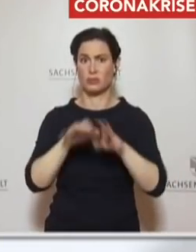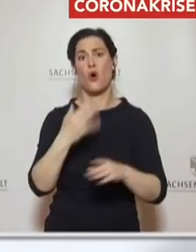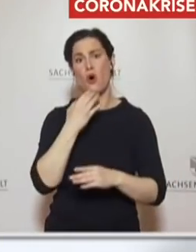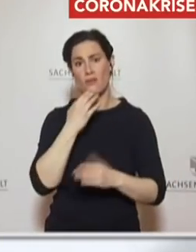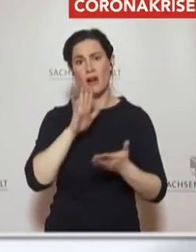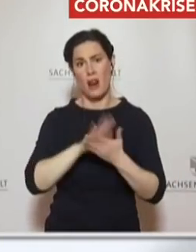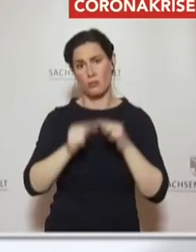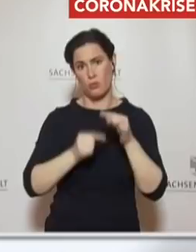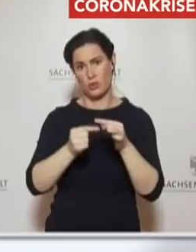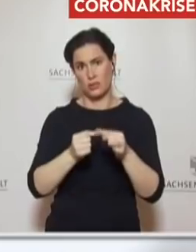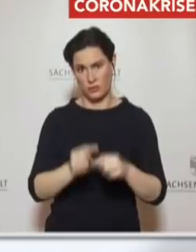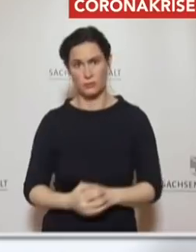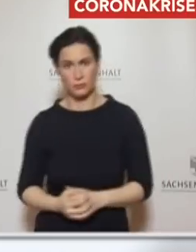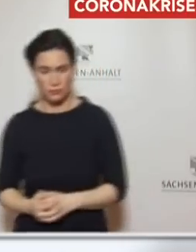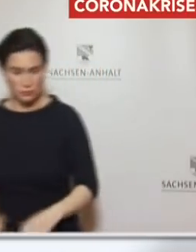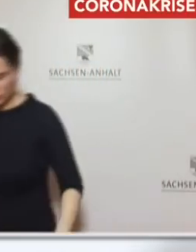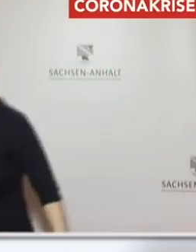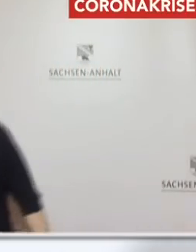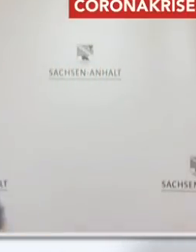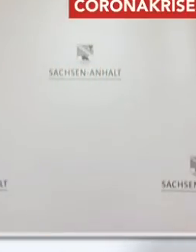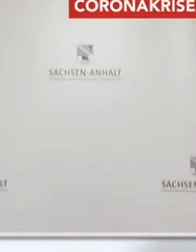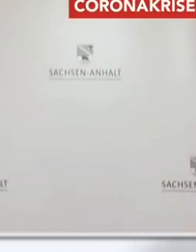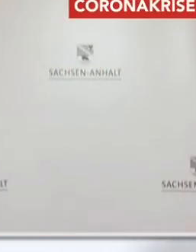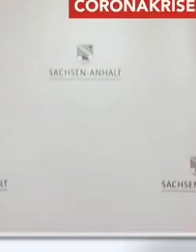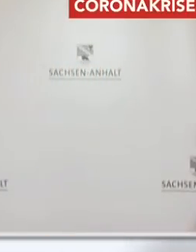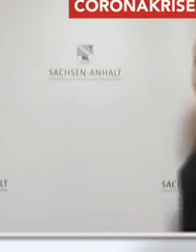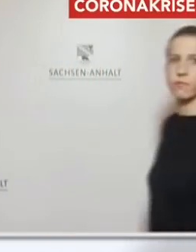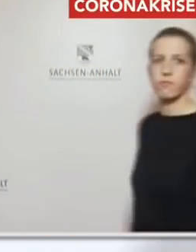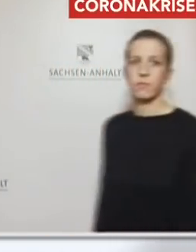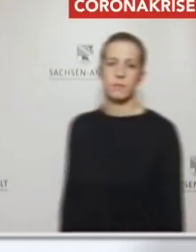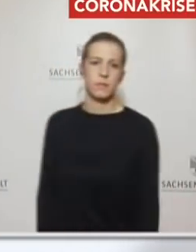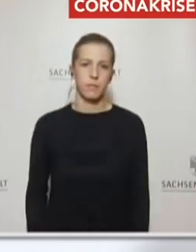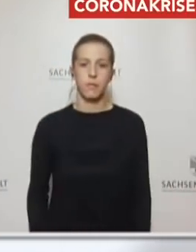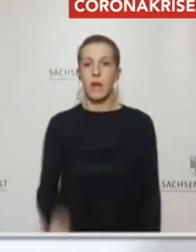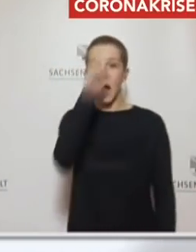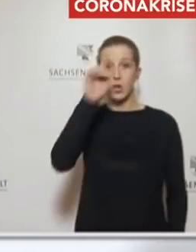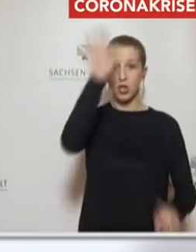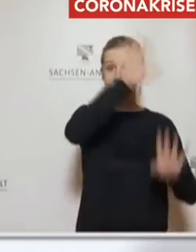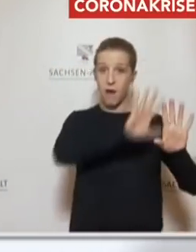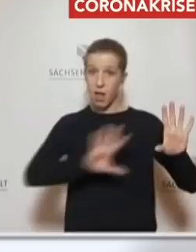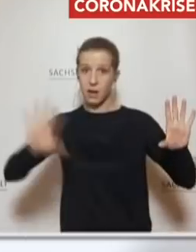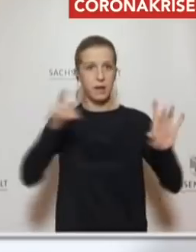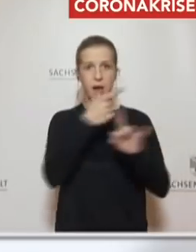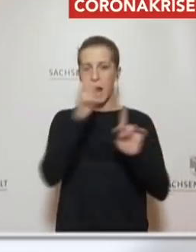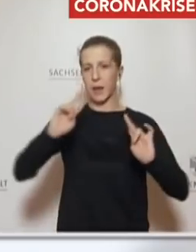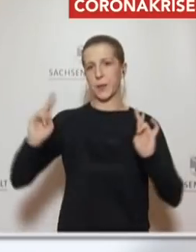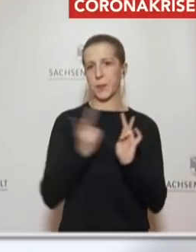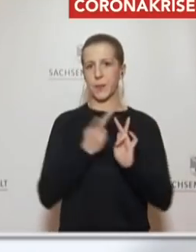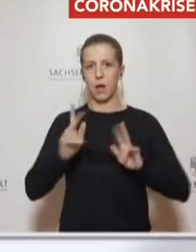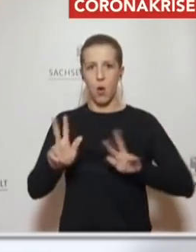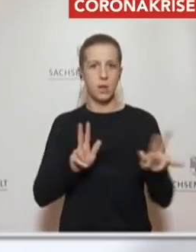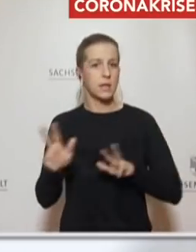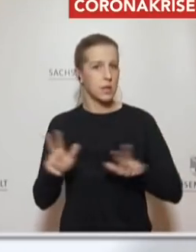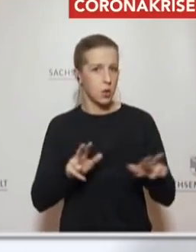wird. Und das Ganze wird in allen Ländern gleichermaßen organisiert. Das heißt also,